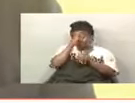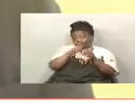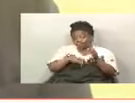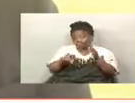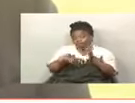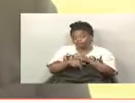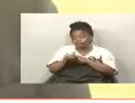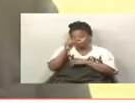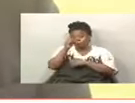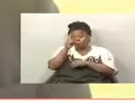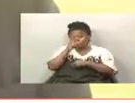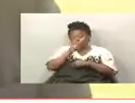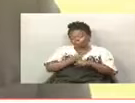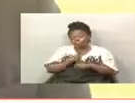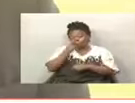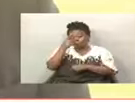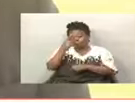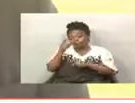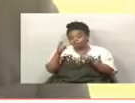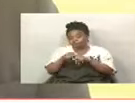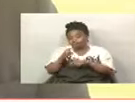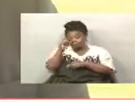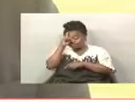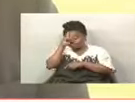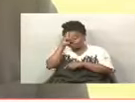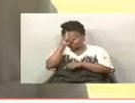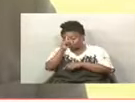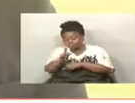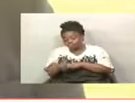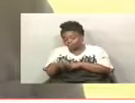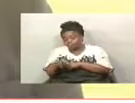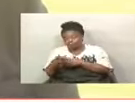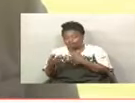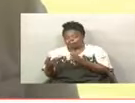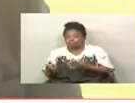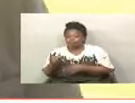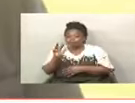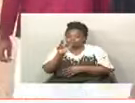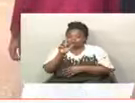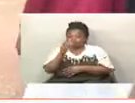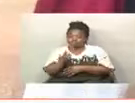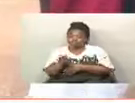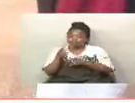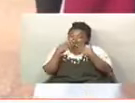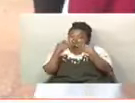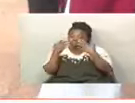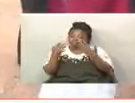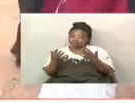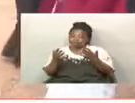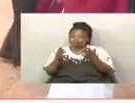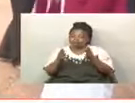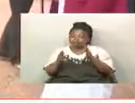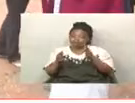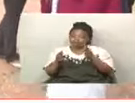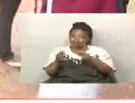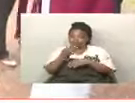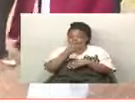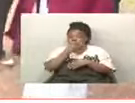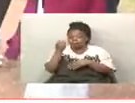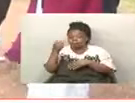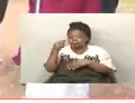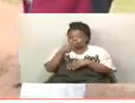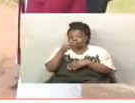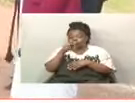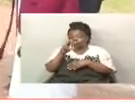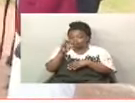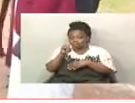wakutuuka saa 7 ez'emisana olwo Ssaabasajja Kabaka atuuke ku saa 8 ng'asiimye okukwasa omuzira mbazire yawangudde mu